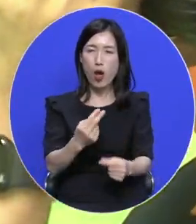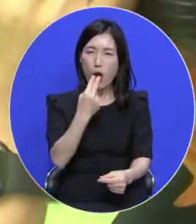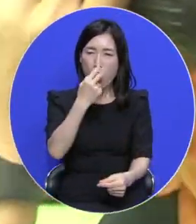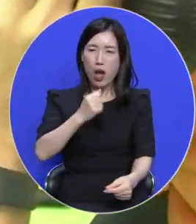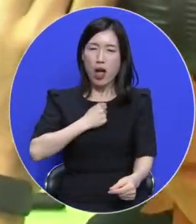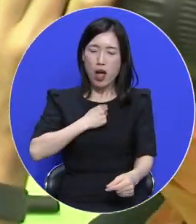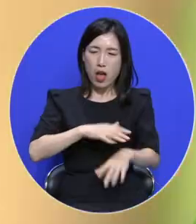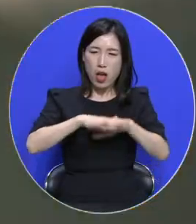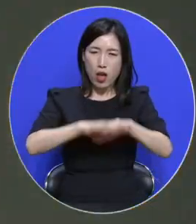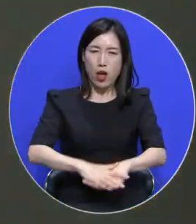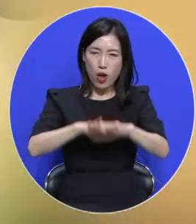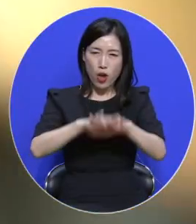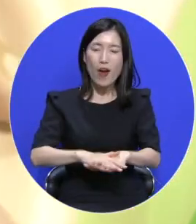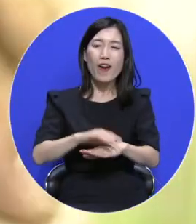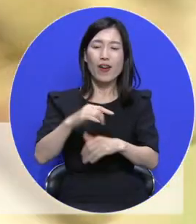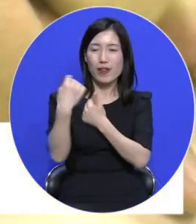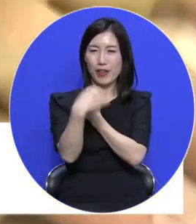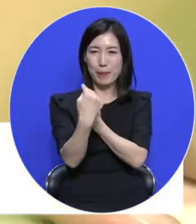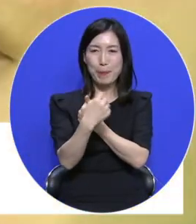심폐소생술을 익힙니다.